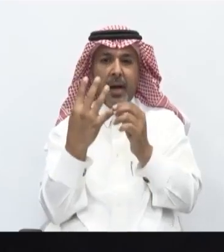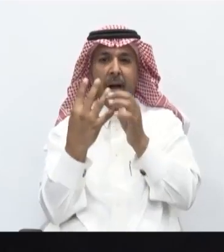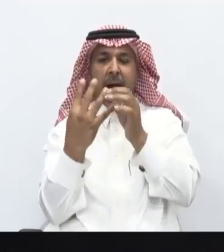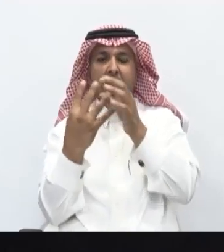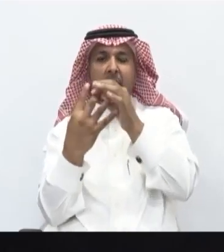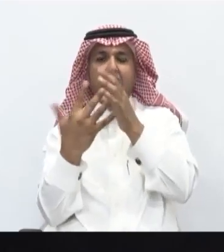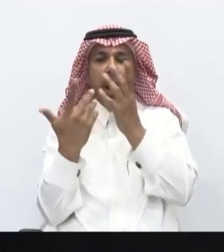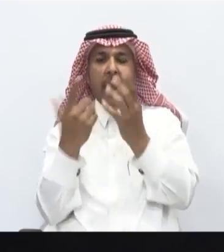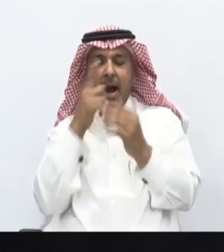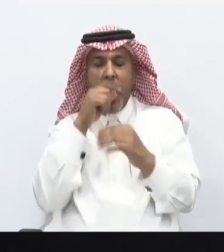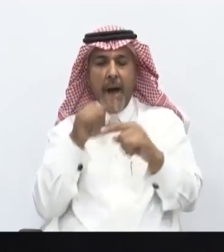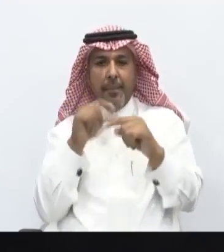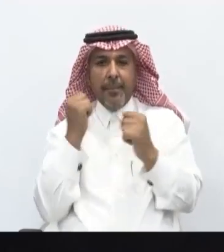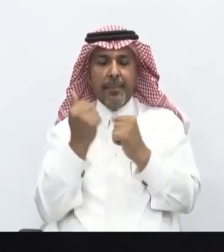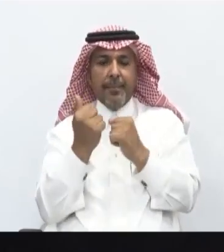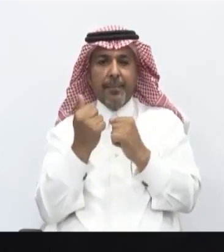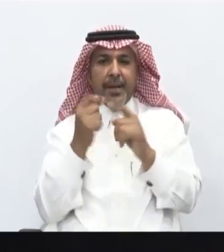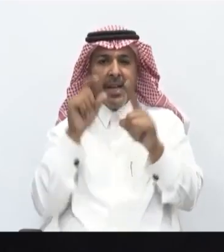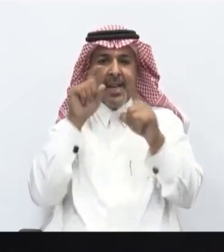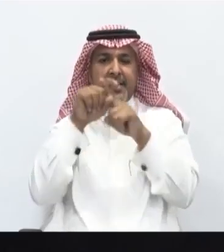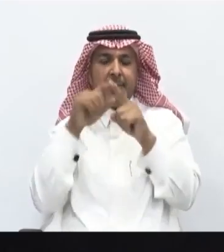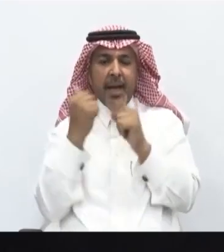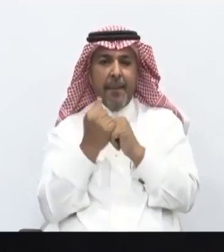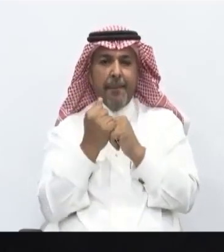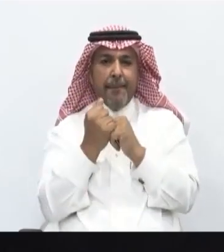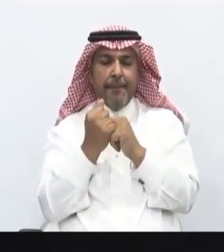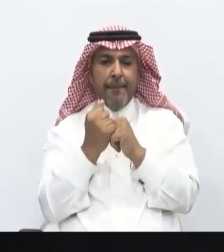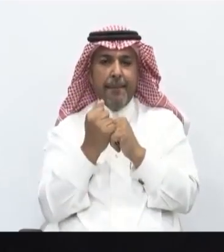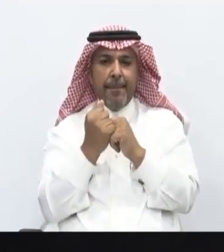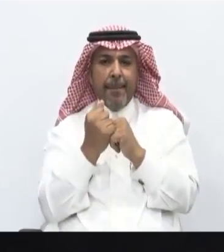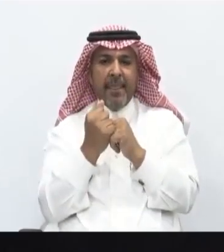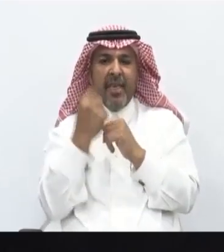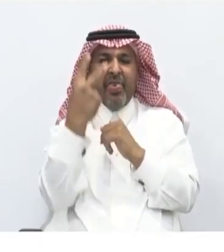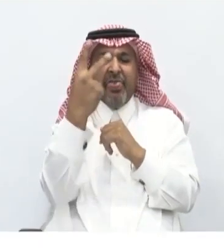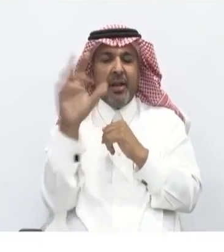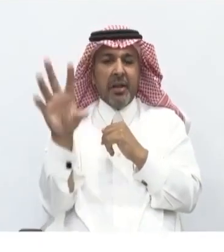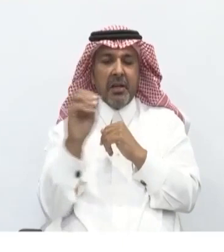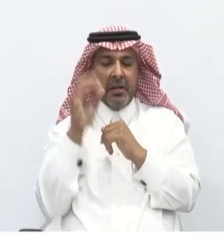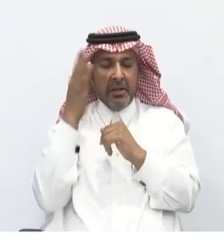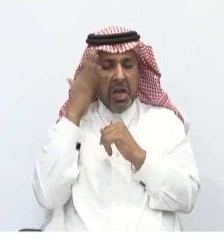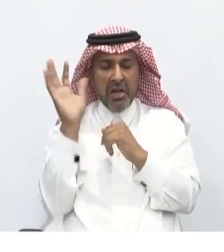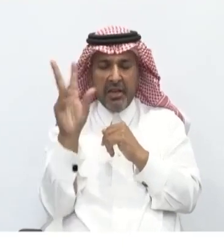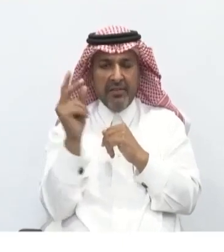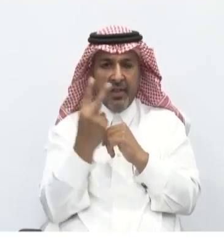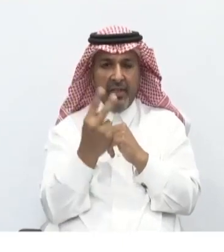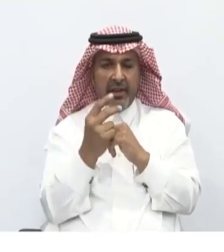كسر سيكون في هذه المعادله استخرج منها فقط اثنين